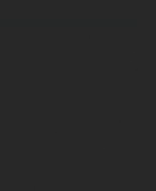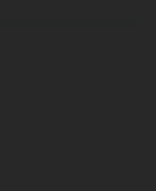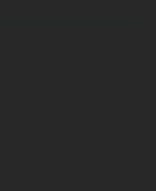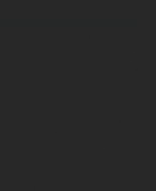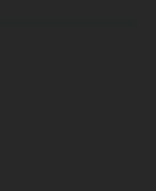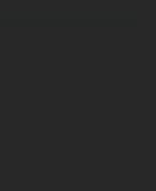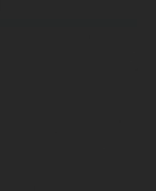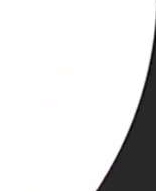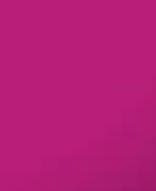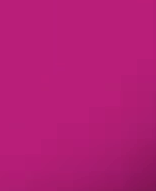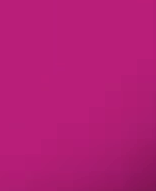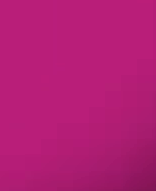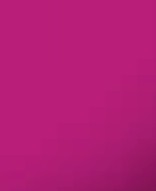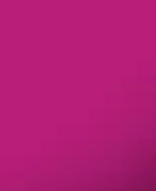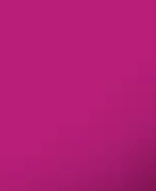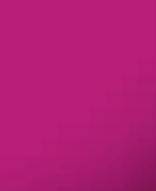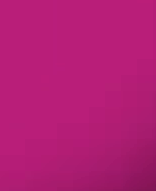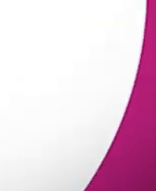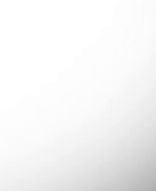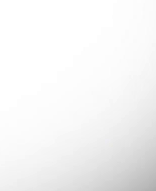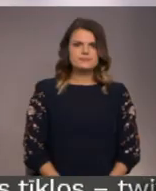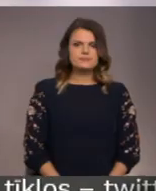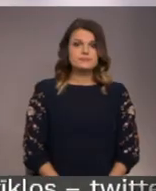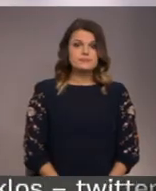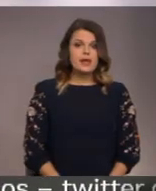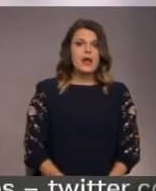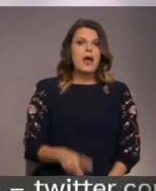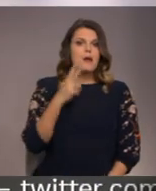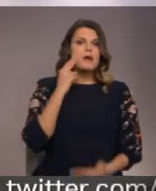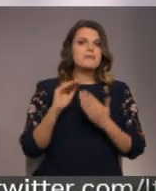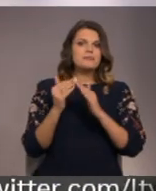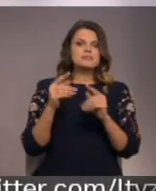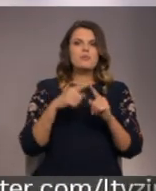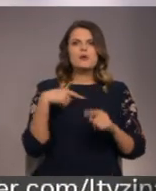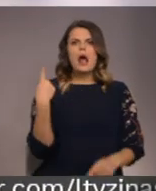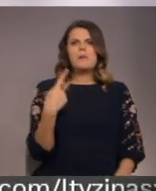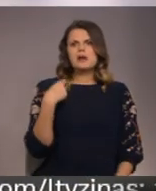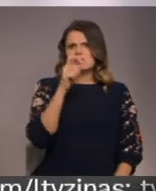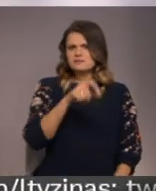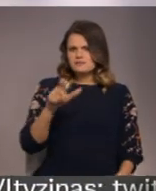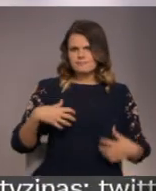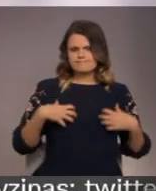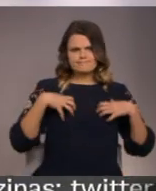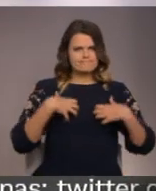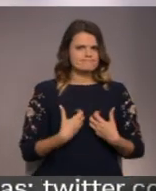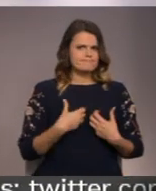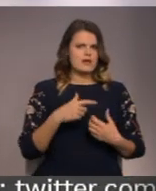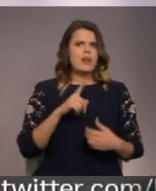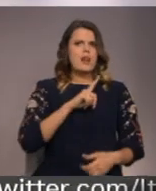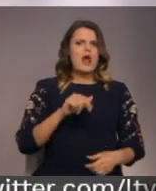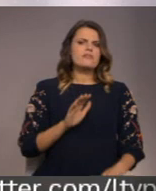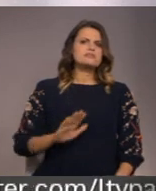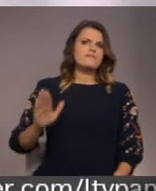Re, viss ēters ir te! Medemciema un apkārtnes iedzīvotāji sašutuši par